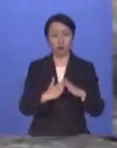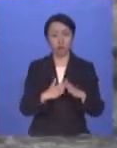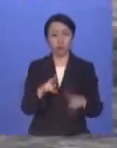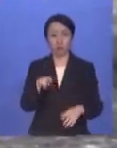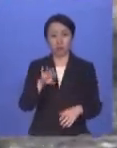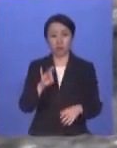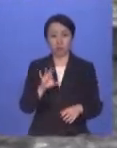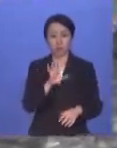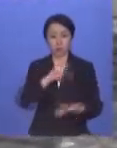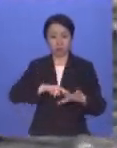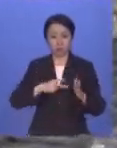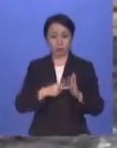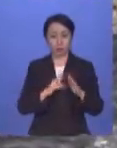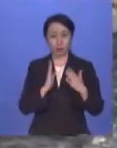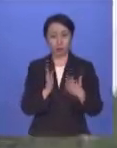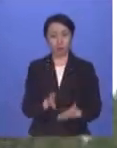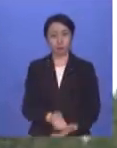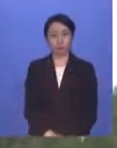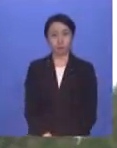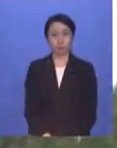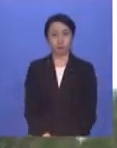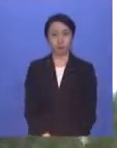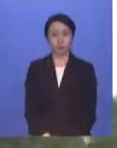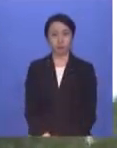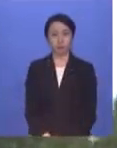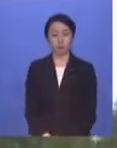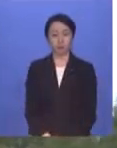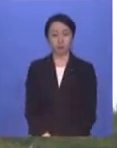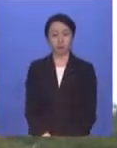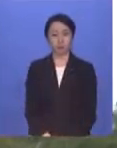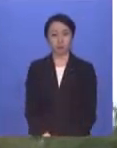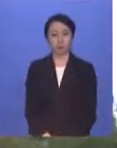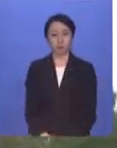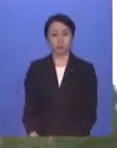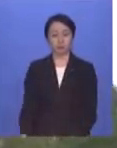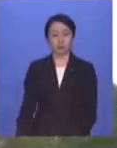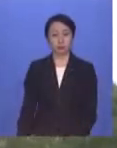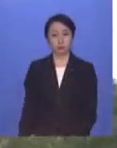пайдалануға беру жоспарланған. Дариға Қуаныш, Камиля Хамидуллина, Ұлан Ыдырыс, Анатолий Беланок, жаңалықтар қызметі.